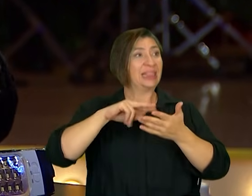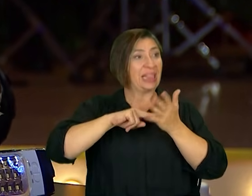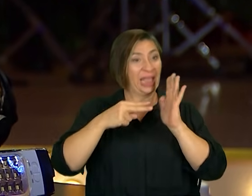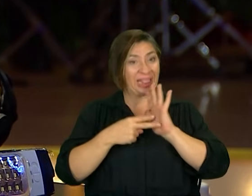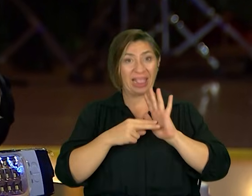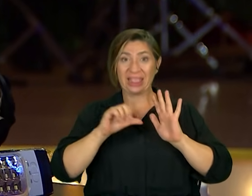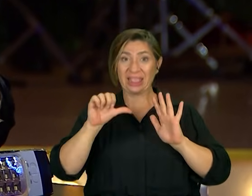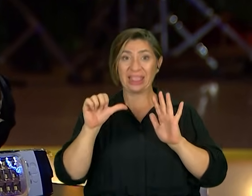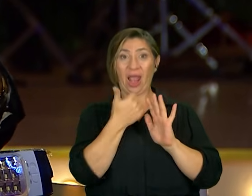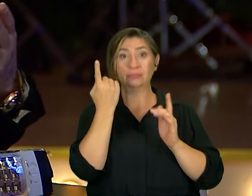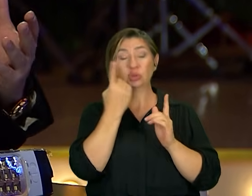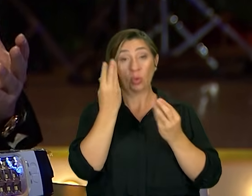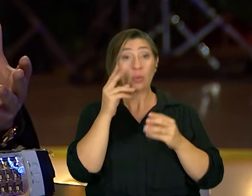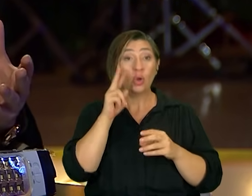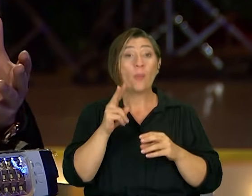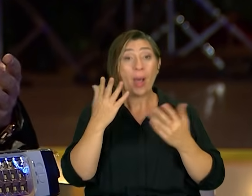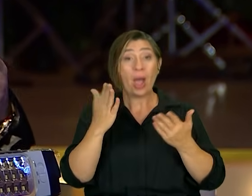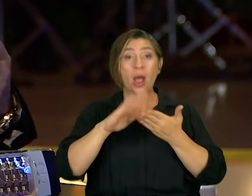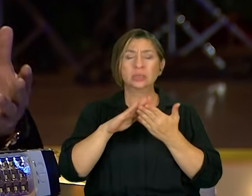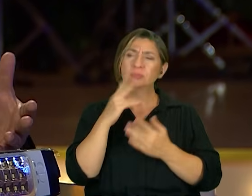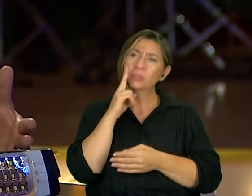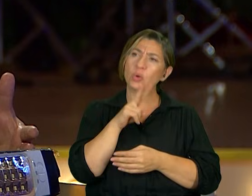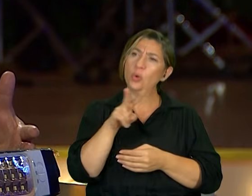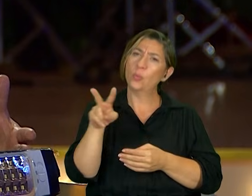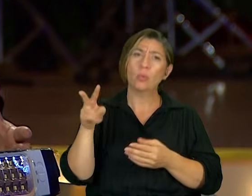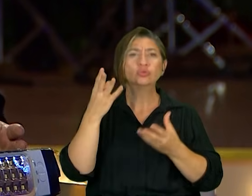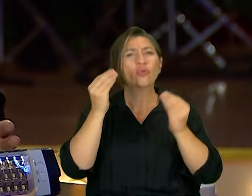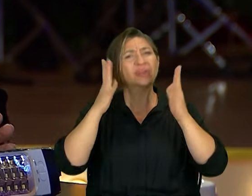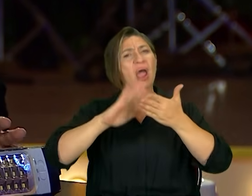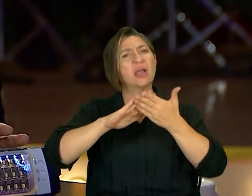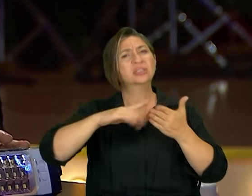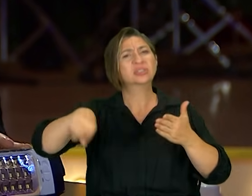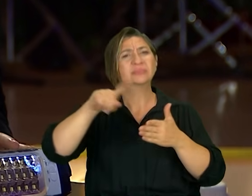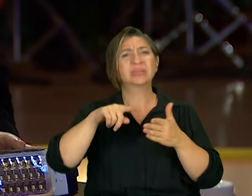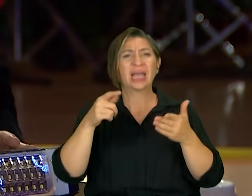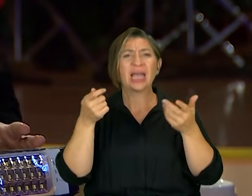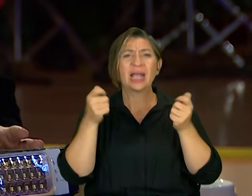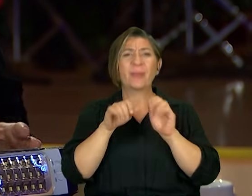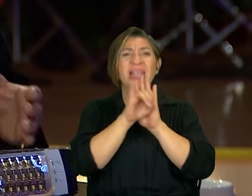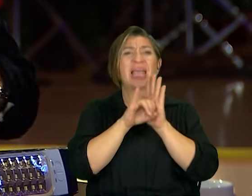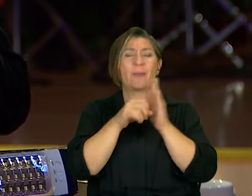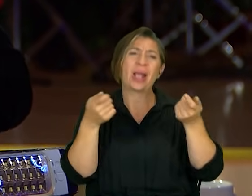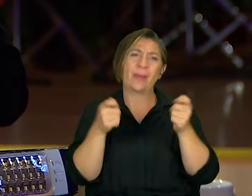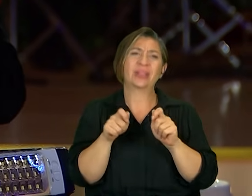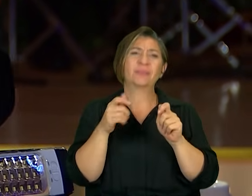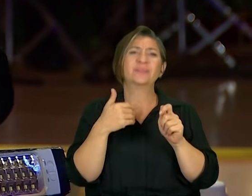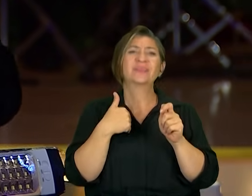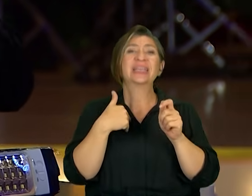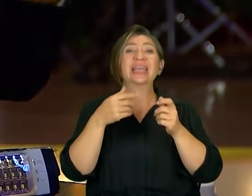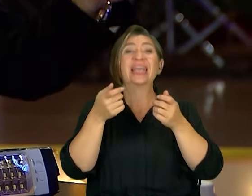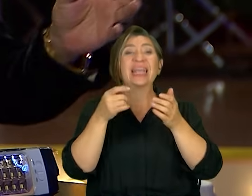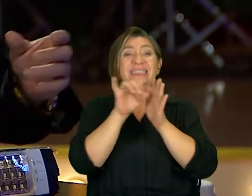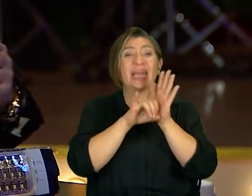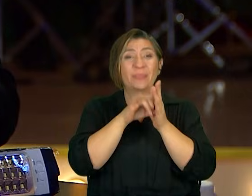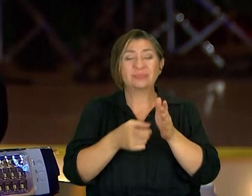ve değerli bir şey olarak görüyorum. Fakat arkadaşlarıma bakıyorum. Birçok arkadaşım artık kapattım Instagram'ı ama yani kapatmadım. Ben Instagram'dan